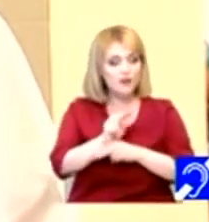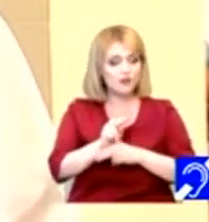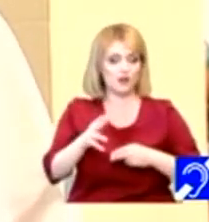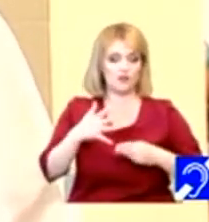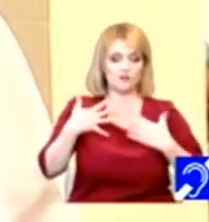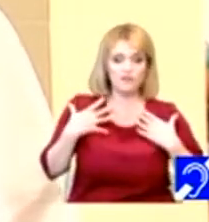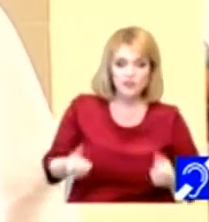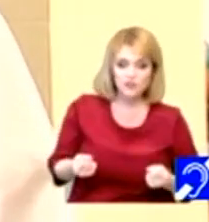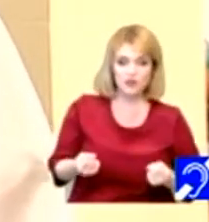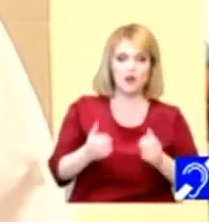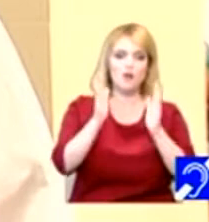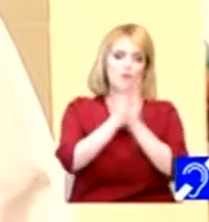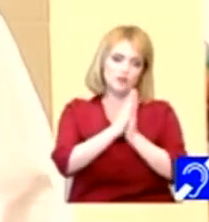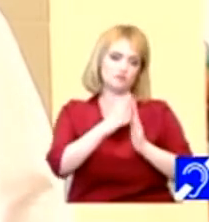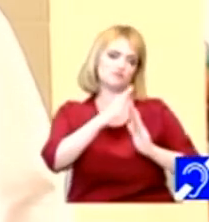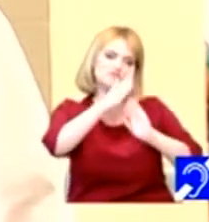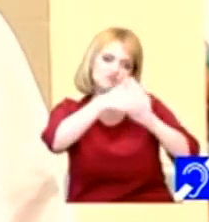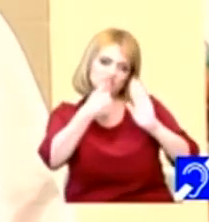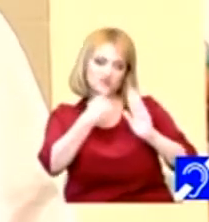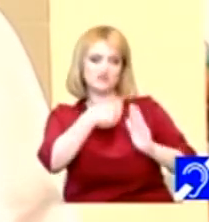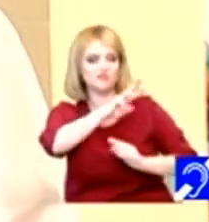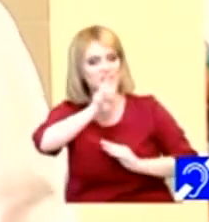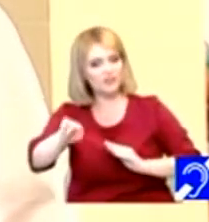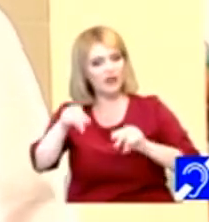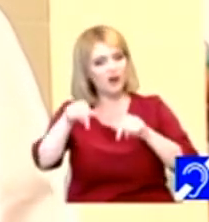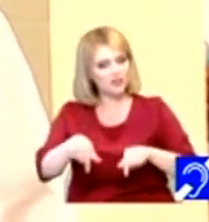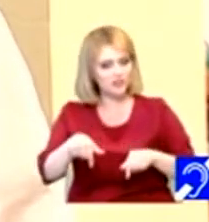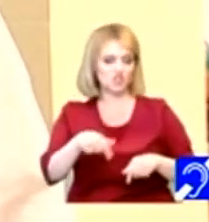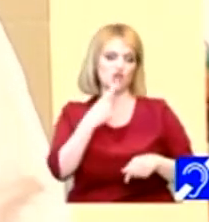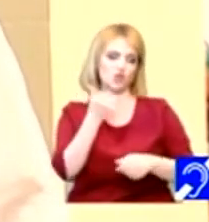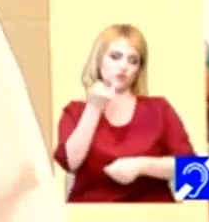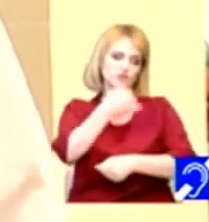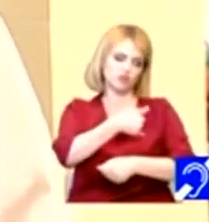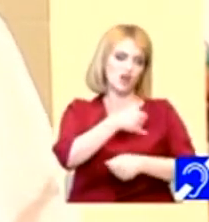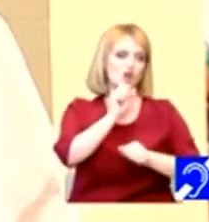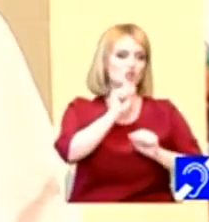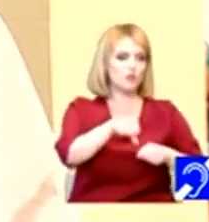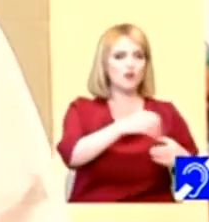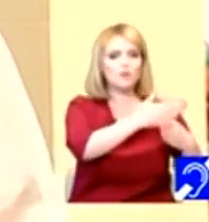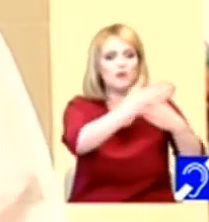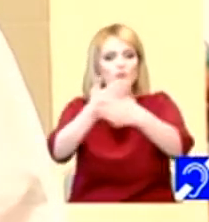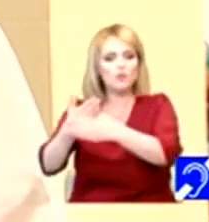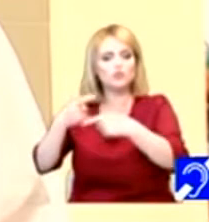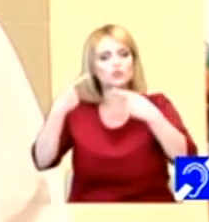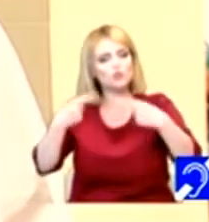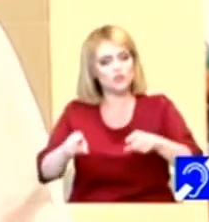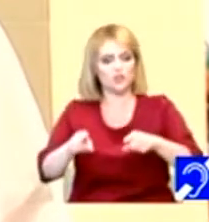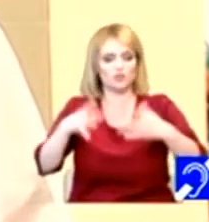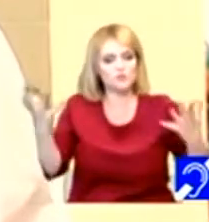să devină parteneri și persoane care ar putea la rândul său să salveze